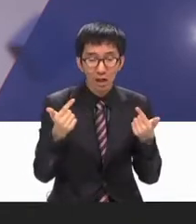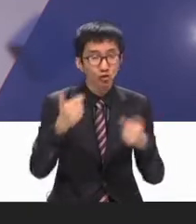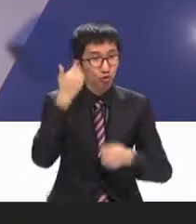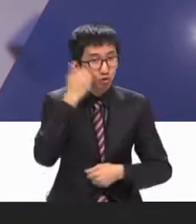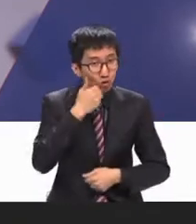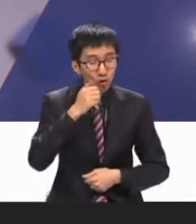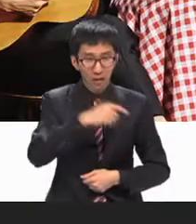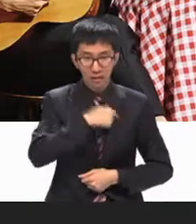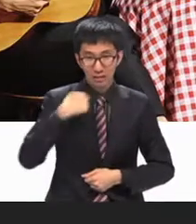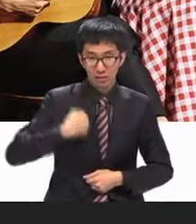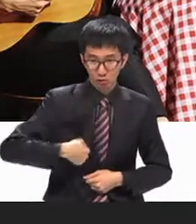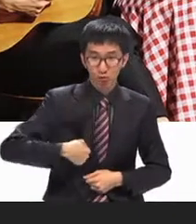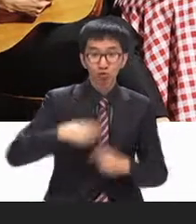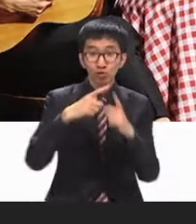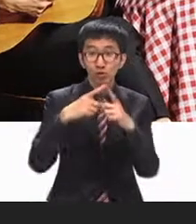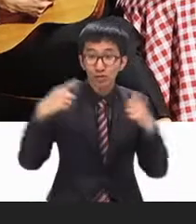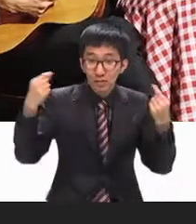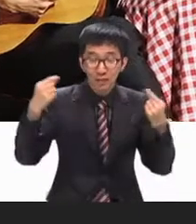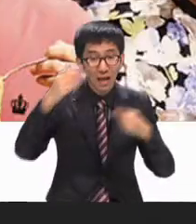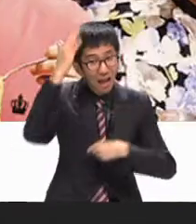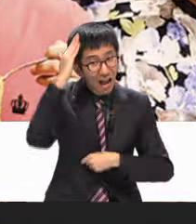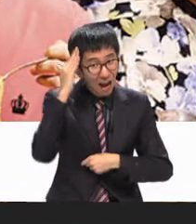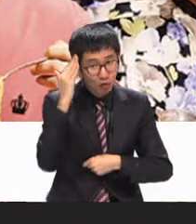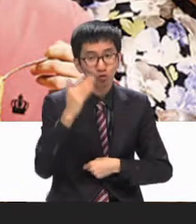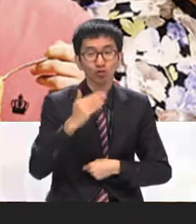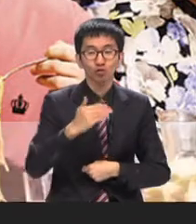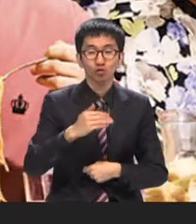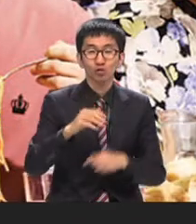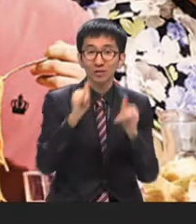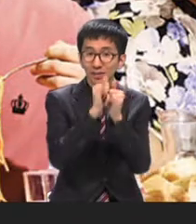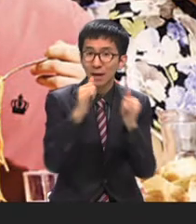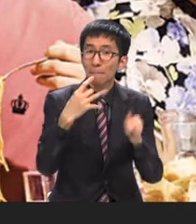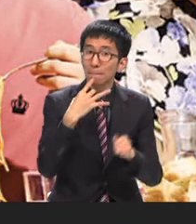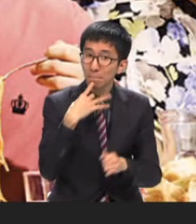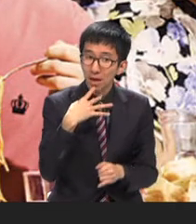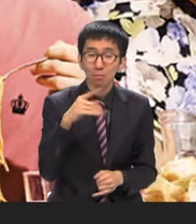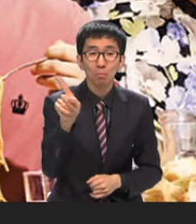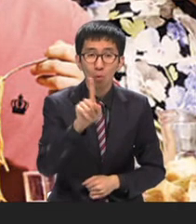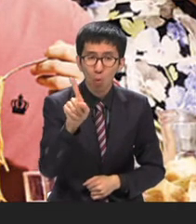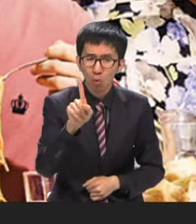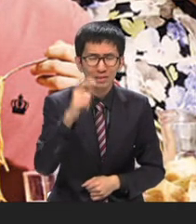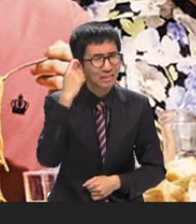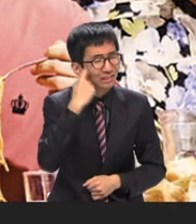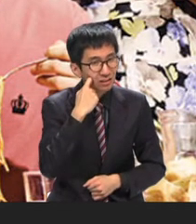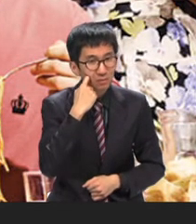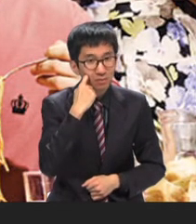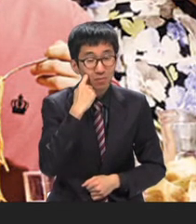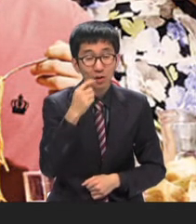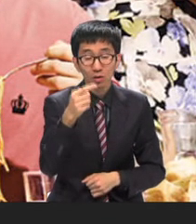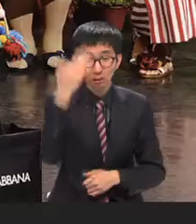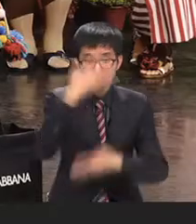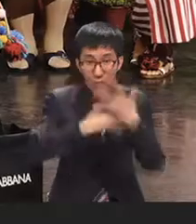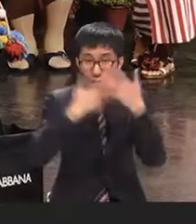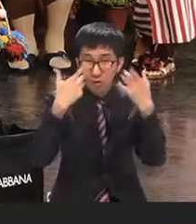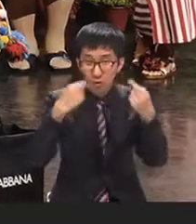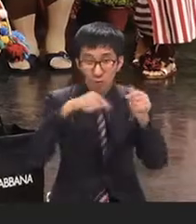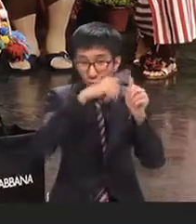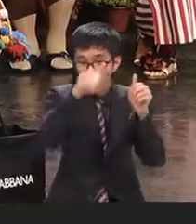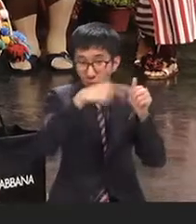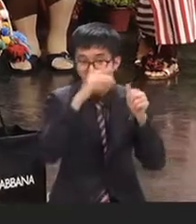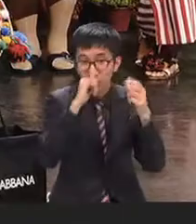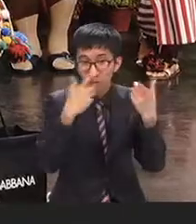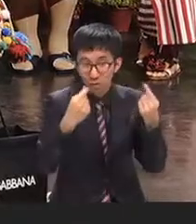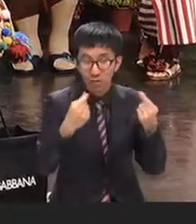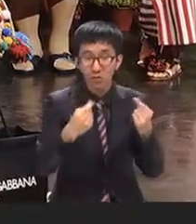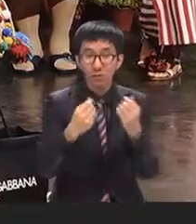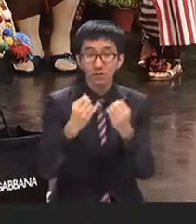중 일 3국 동아시아인 황 인조 4 그동안 인으로 보이는 사람들만 지금 확 화면에 나오고 있는 거예요 동그라미 져 해결을 이제